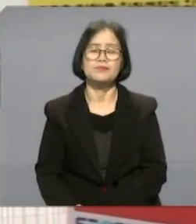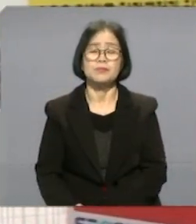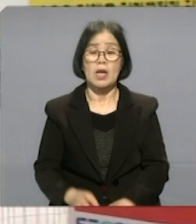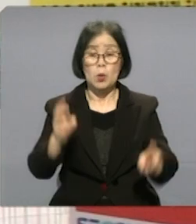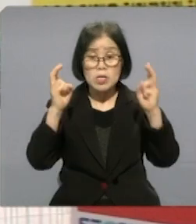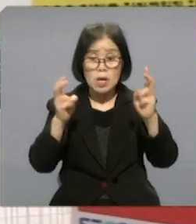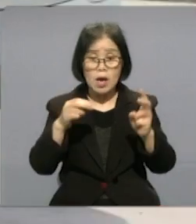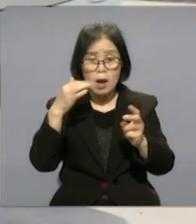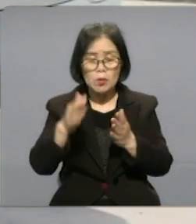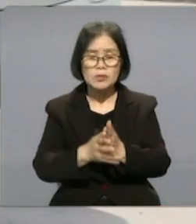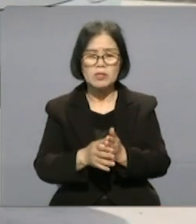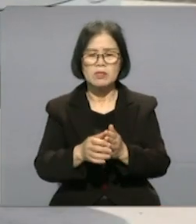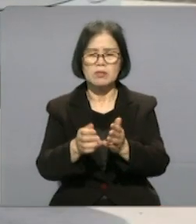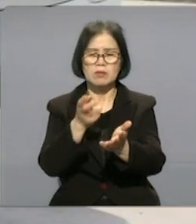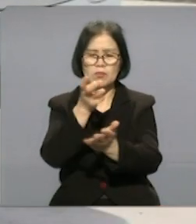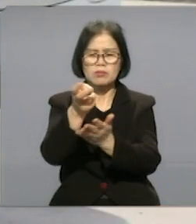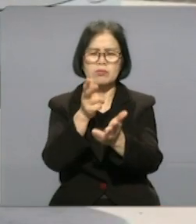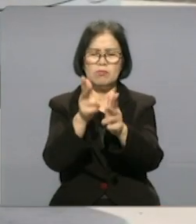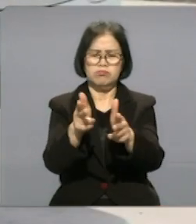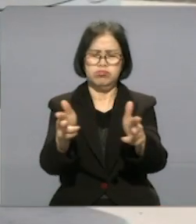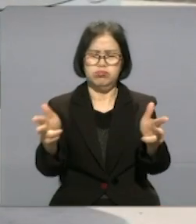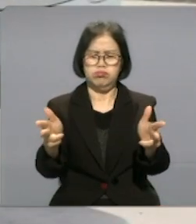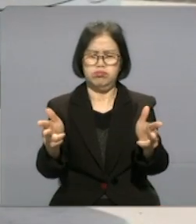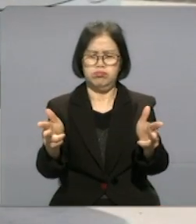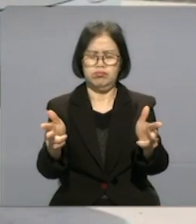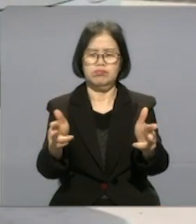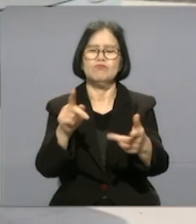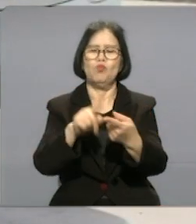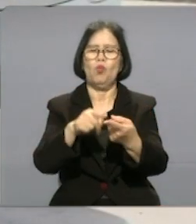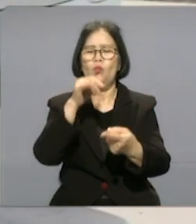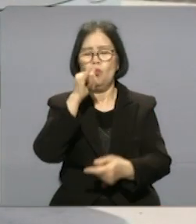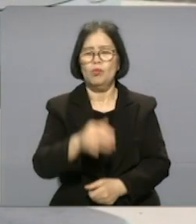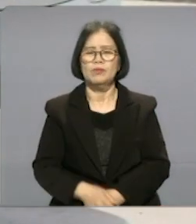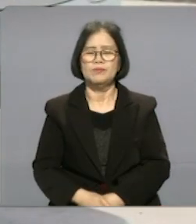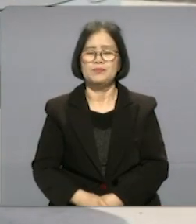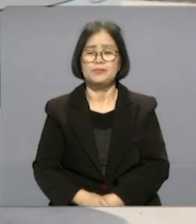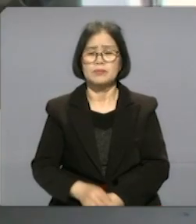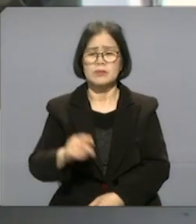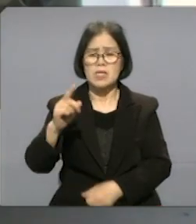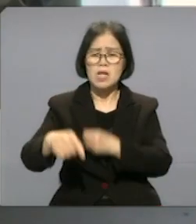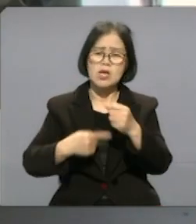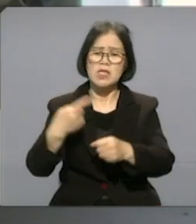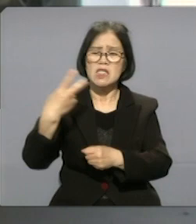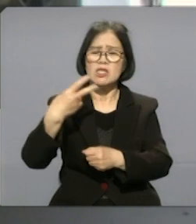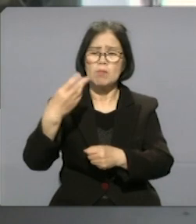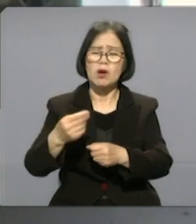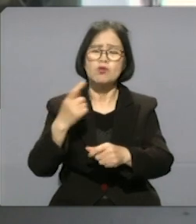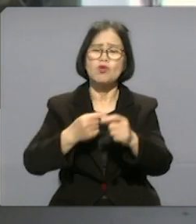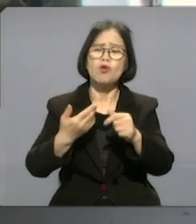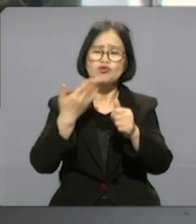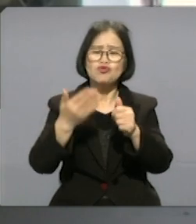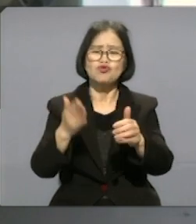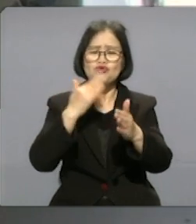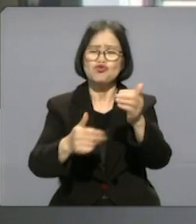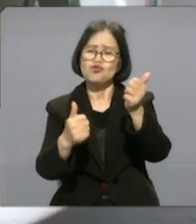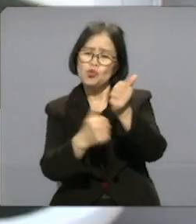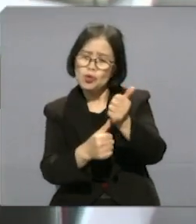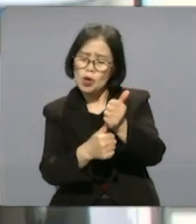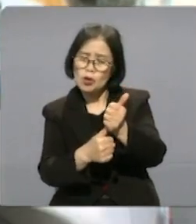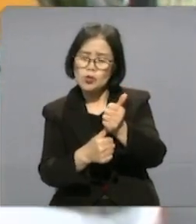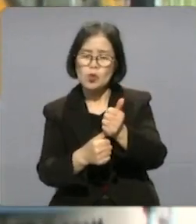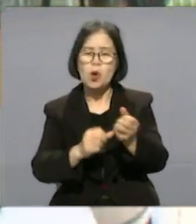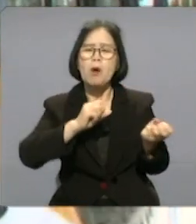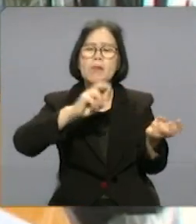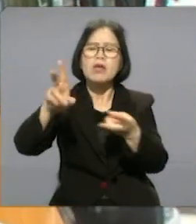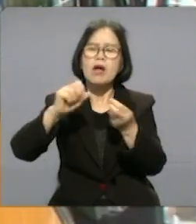회사에 가보니 차량 여러 대가 멈춰서 있습니다. 한 해 2천만 원을 더 주는 서울 중공영제 버스나 배달